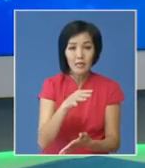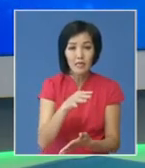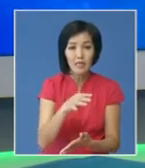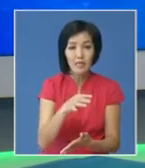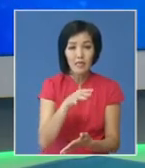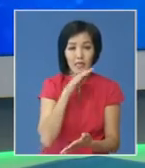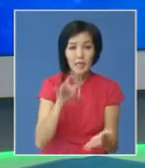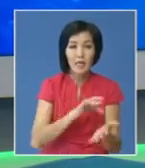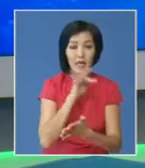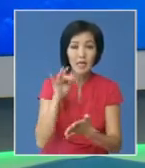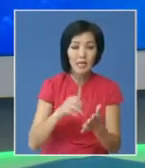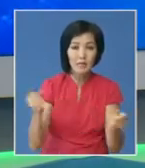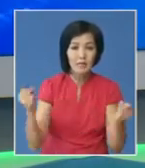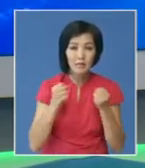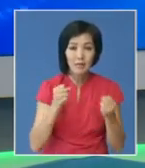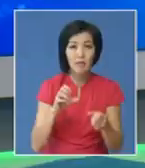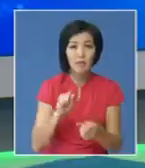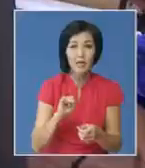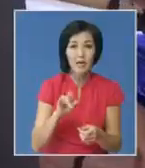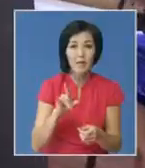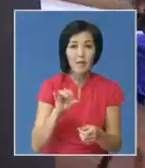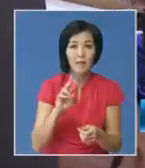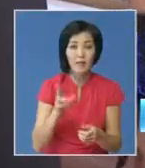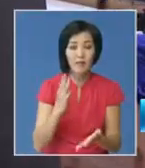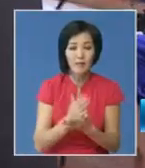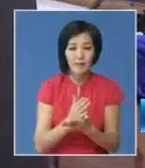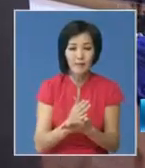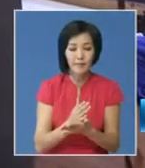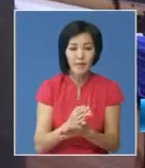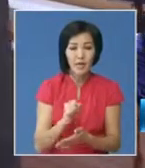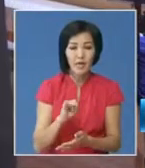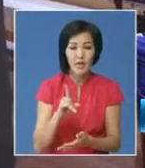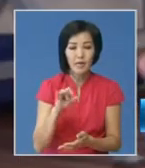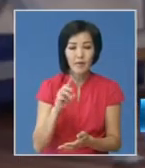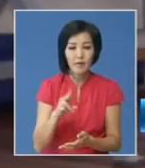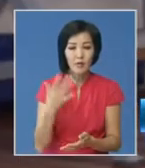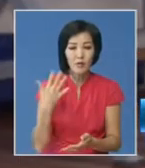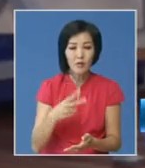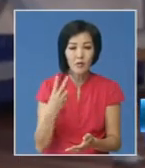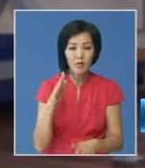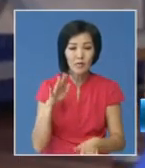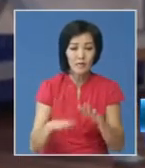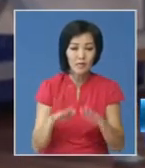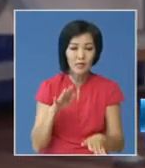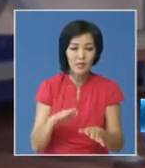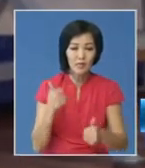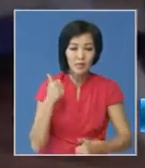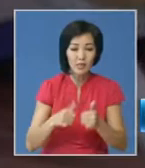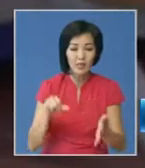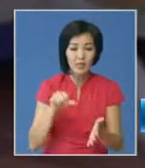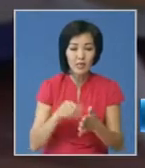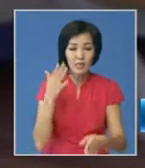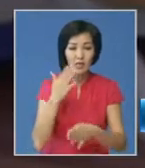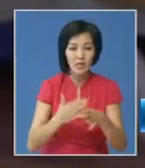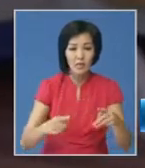қаласының тумасы Айбек Досанов та бар. Айбек Досанов құрлықтық бәсекеде 52 келі салмақ дәрежесінде өнер көрсетті. Ол жартылай